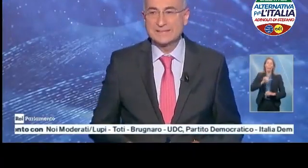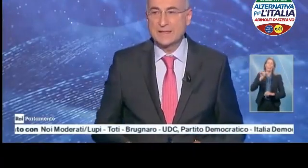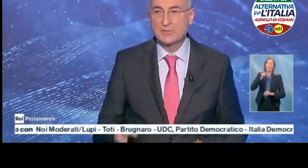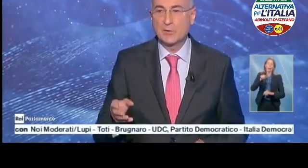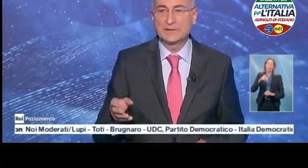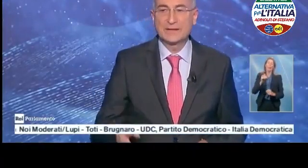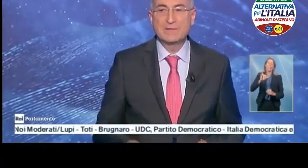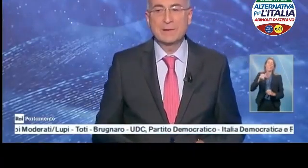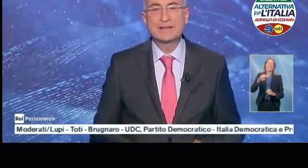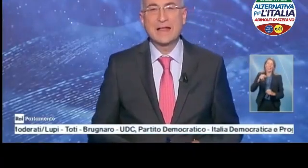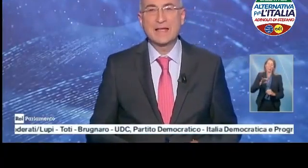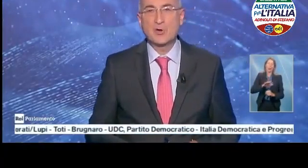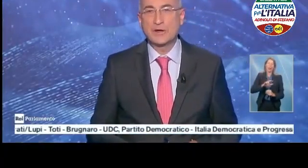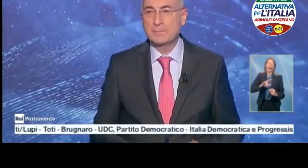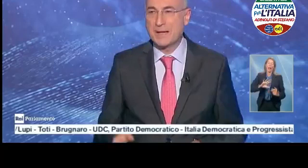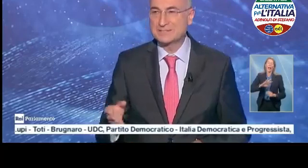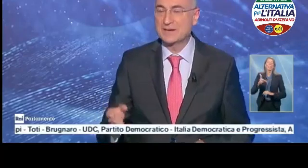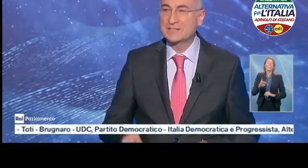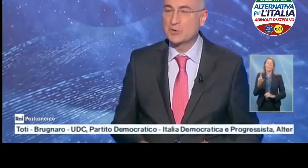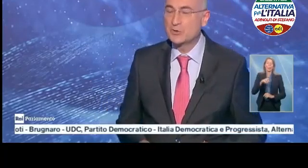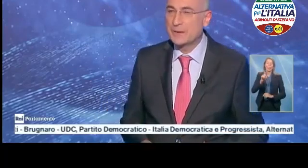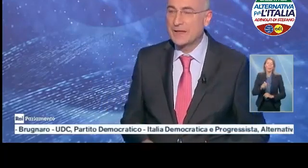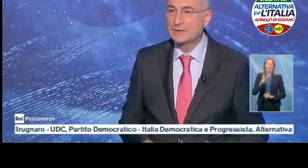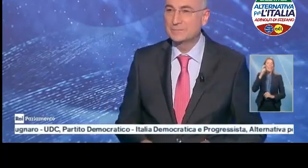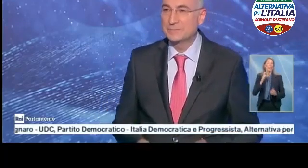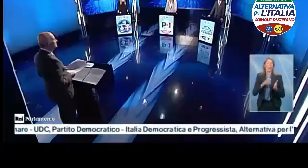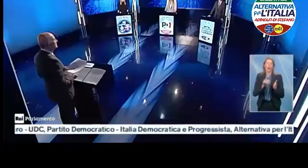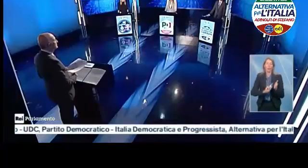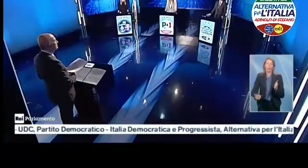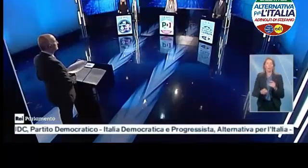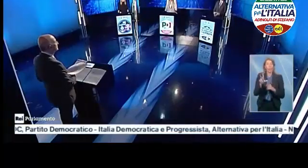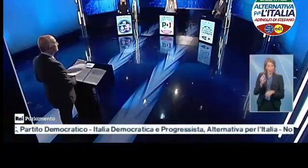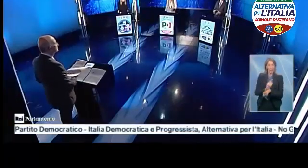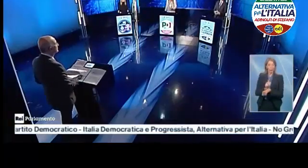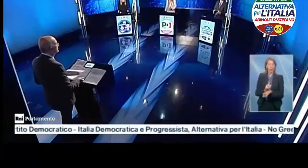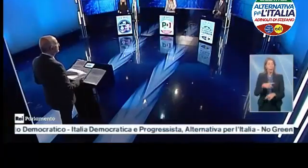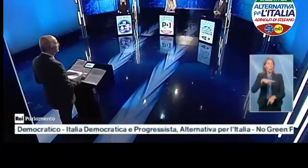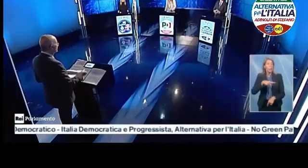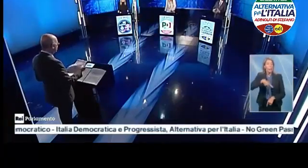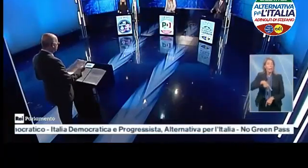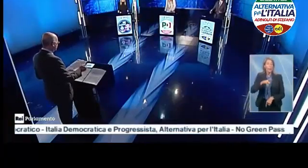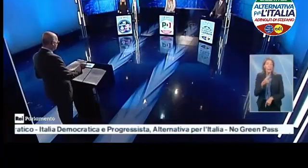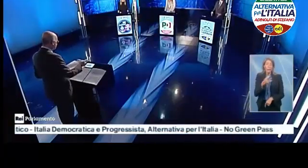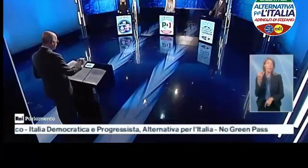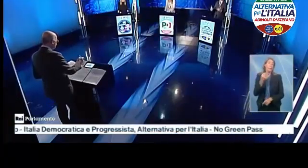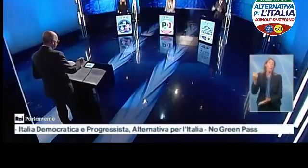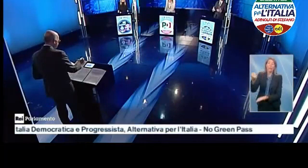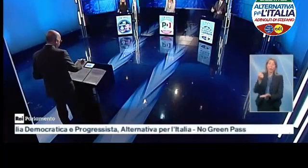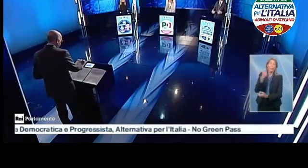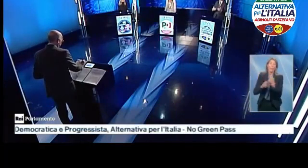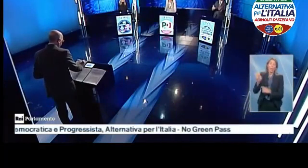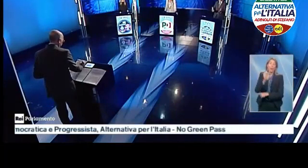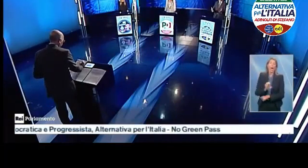a Di Stefano, Alternativa per l'Italia, no Green Pass. 30 secondi per lei. Sì, semplicemente il PNRR sono sempre i soliti fondi europei che sono